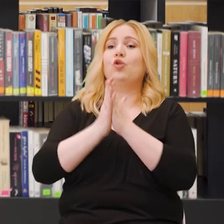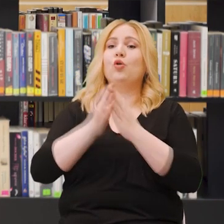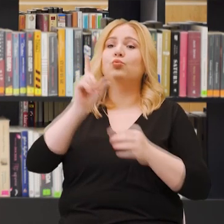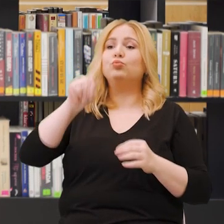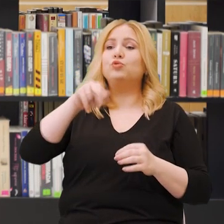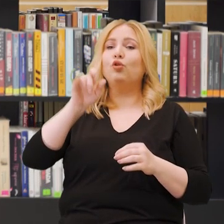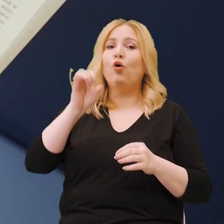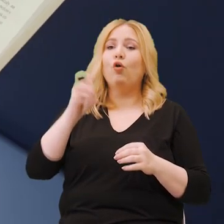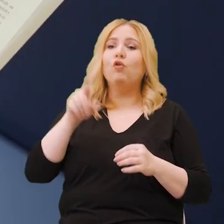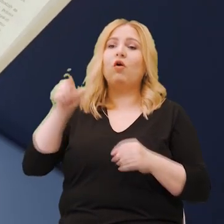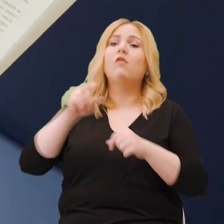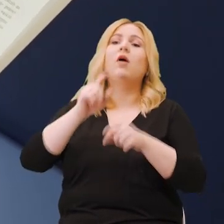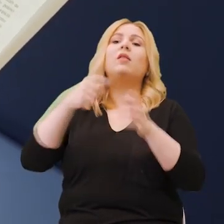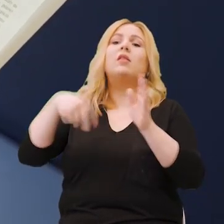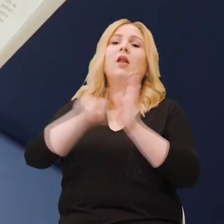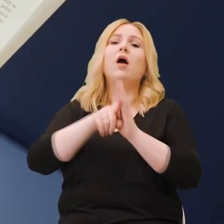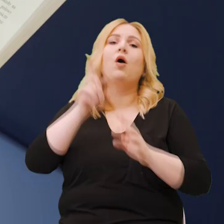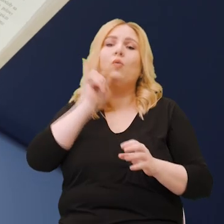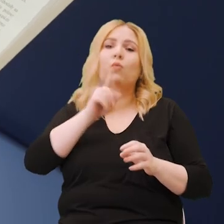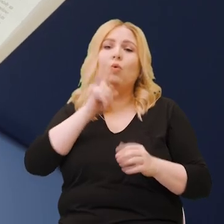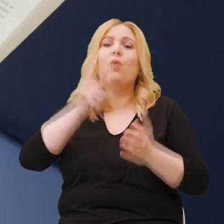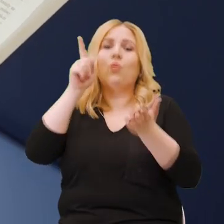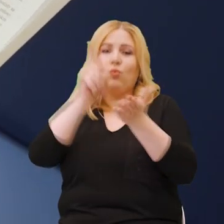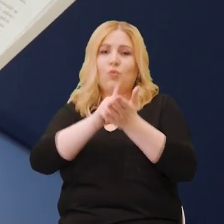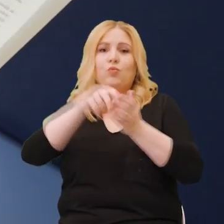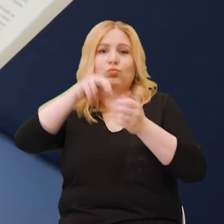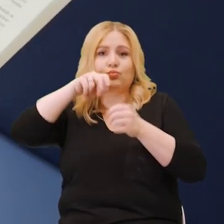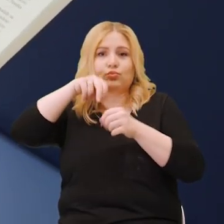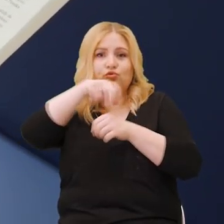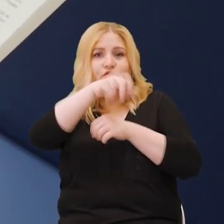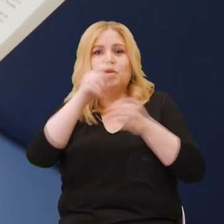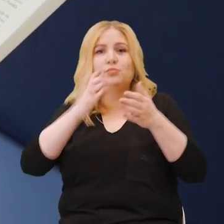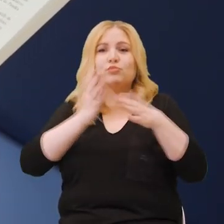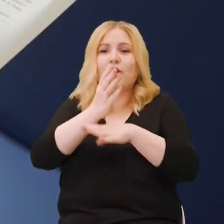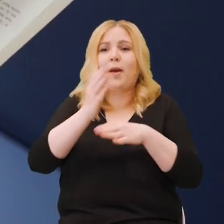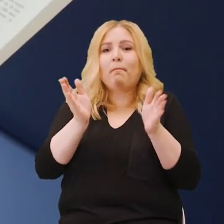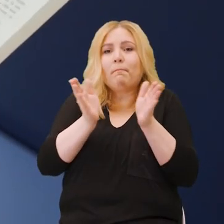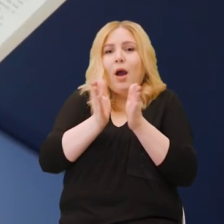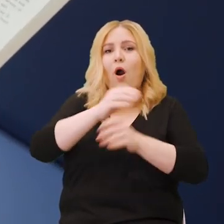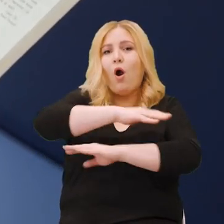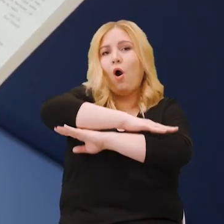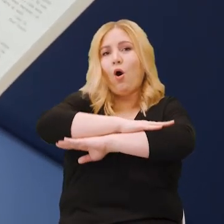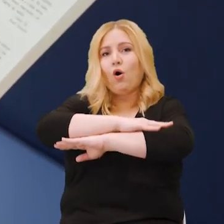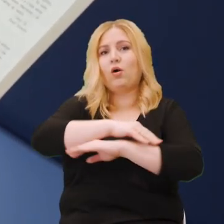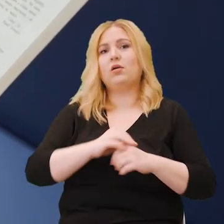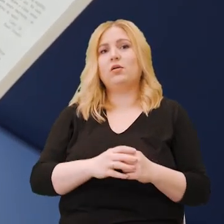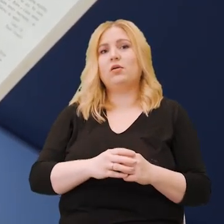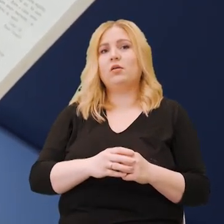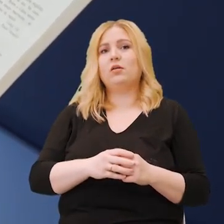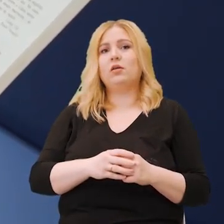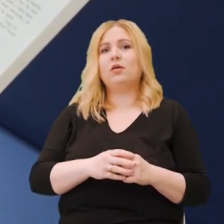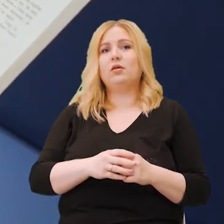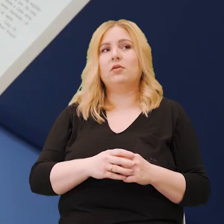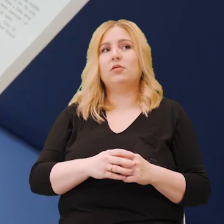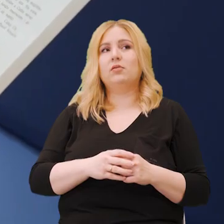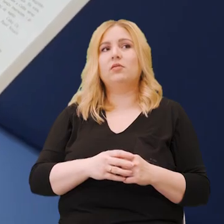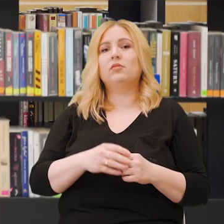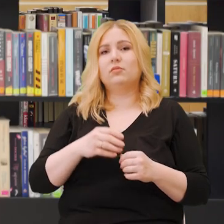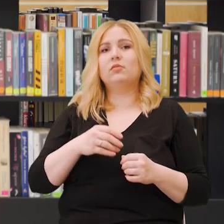przygodowe twierdziły bowiem, że najważniejsze w takiej sytuacji to przecisnąć głowę, a reszta sama się jakoś